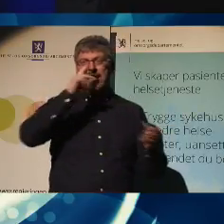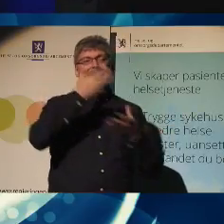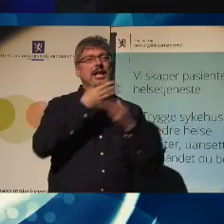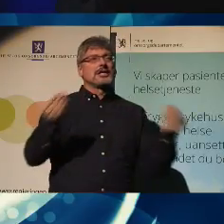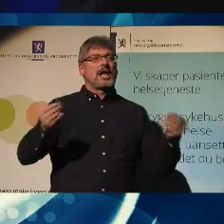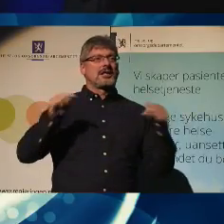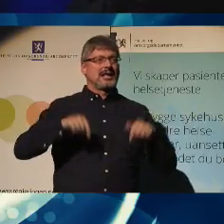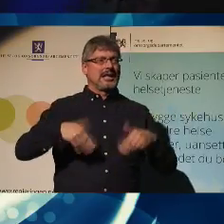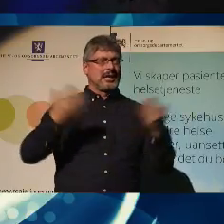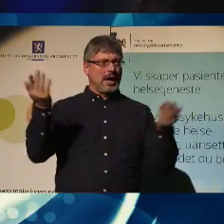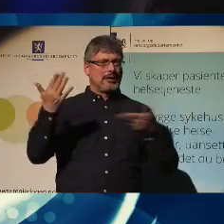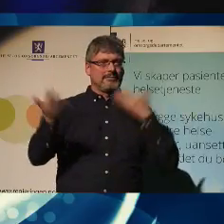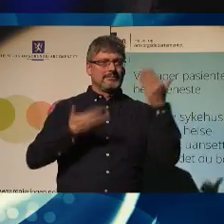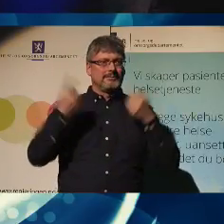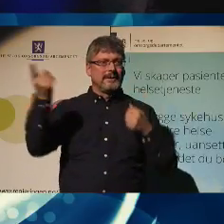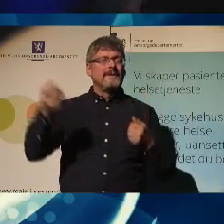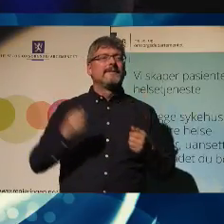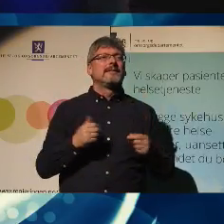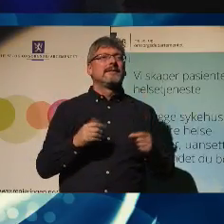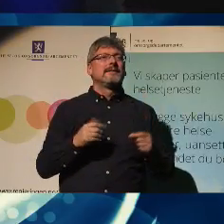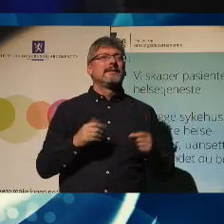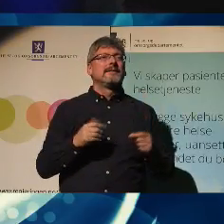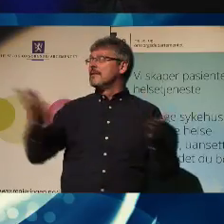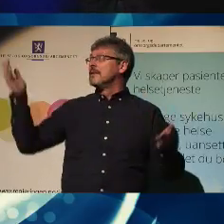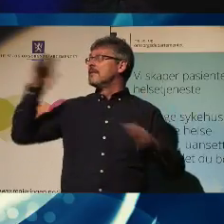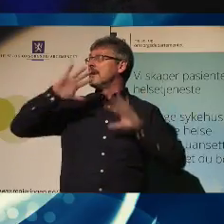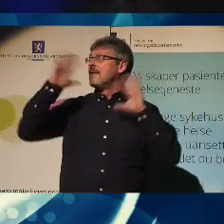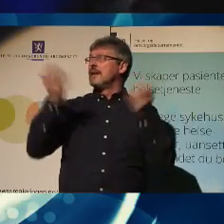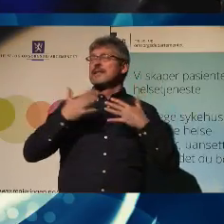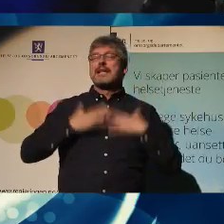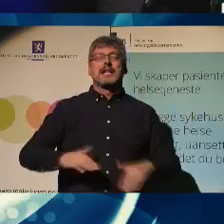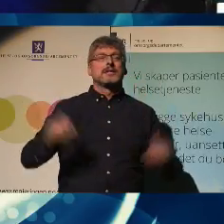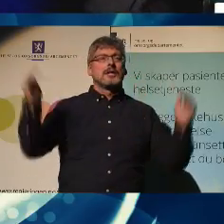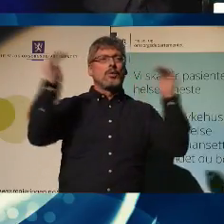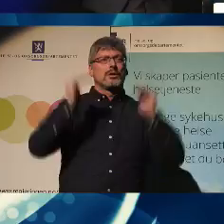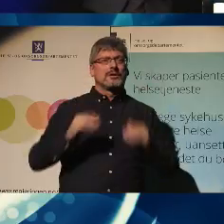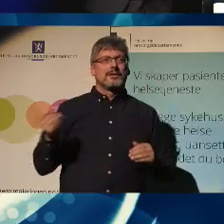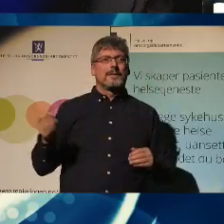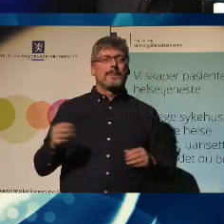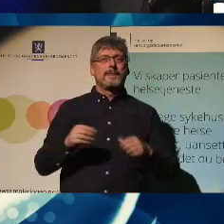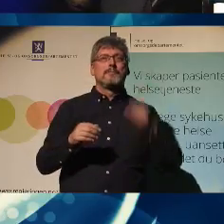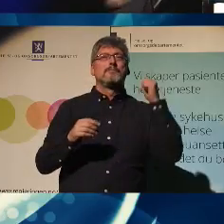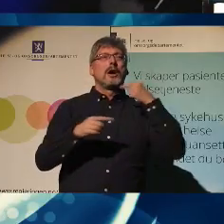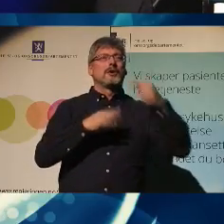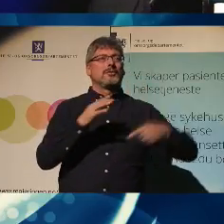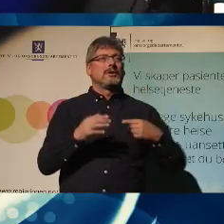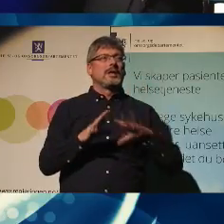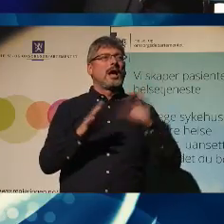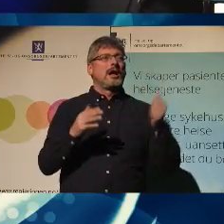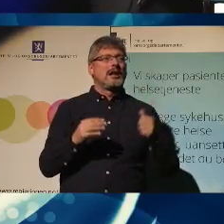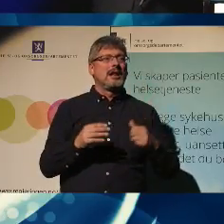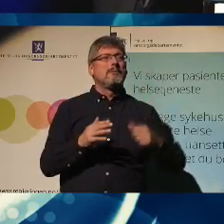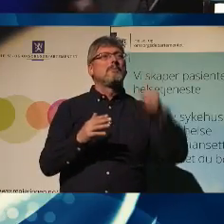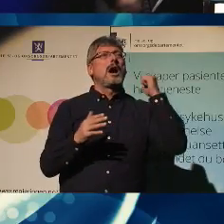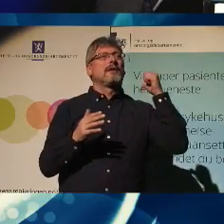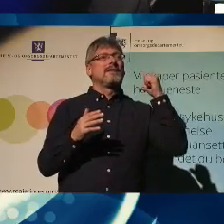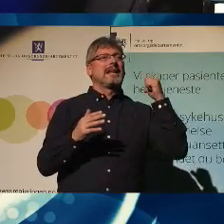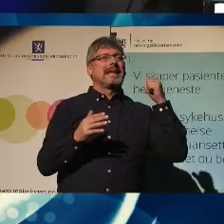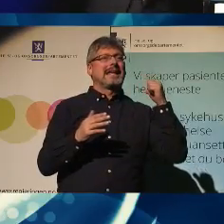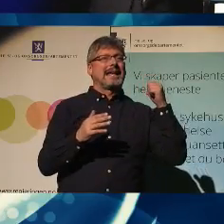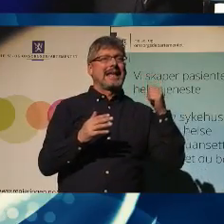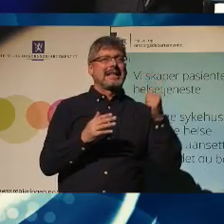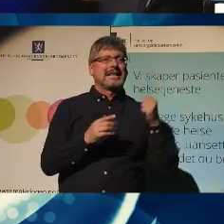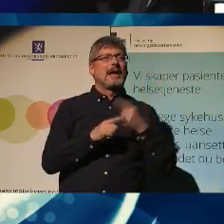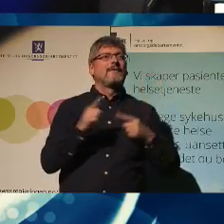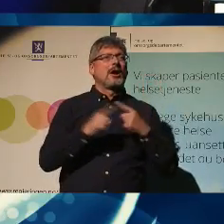dag. Dette en illustrasjon fra Verdens helseorganisasjon, hvor bakhjulet dreier seg om alle bakenforliggende faktorene som setter fart